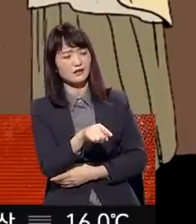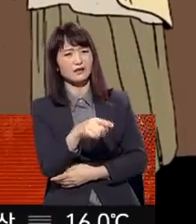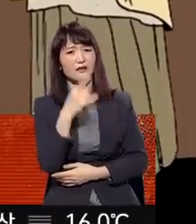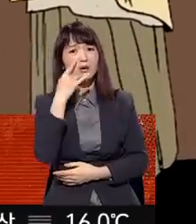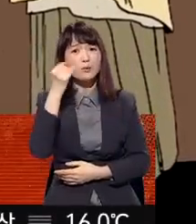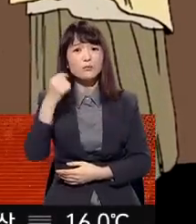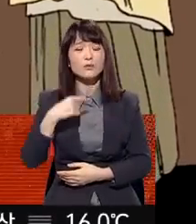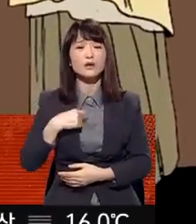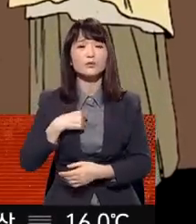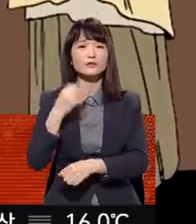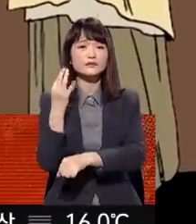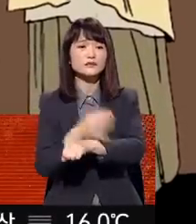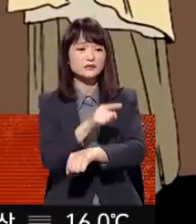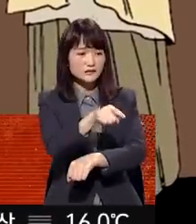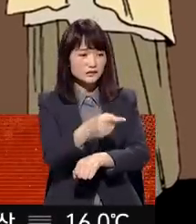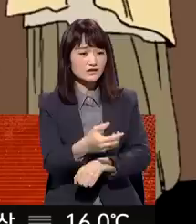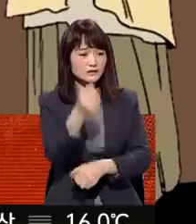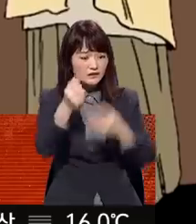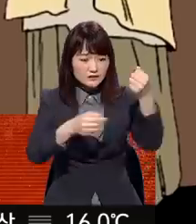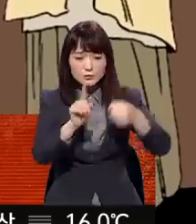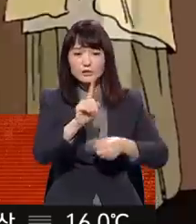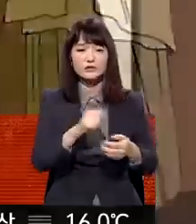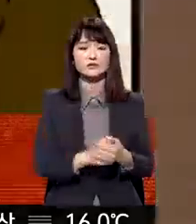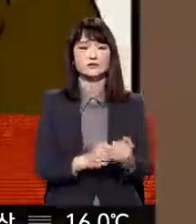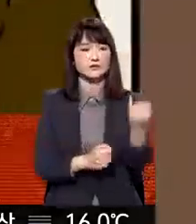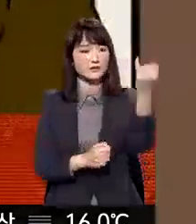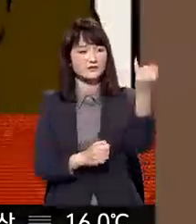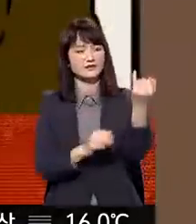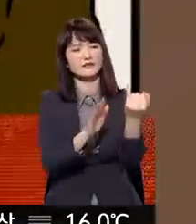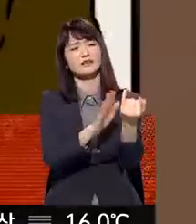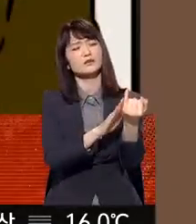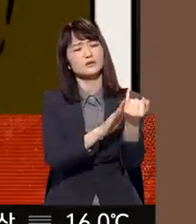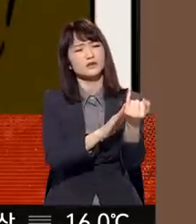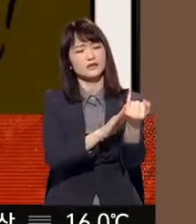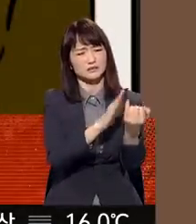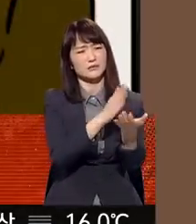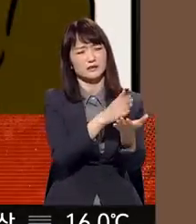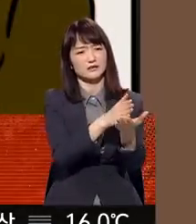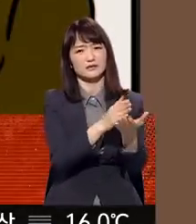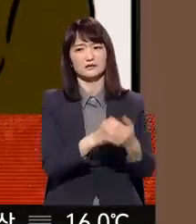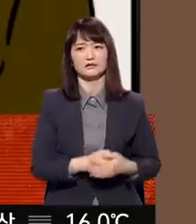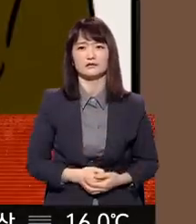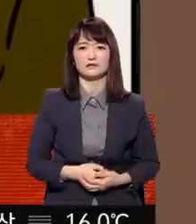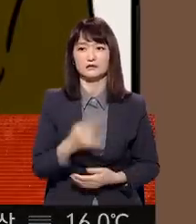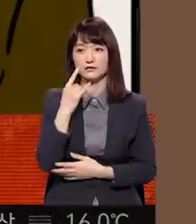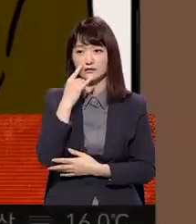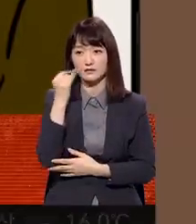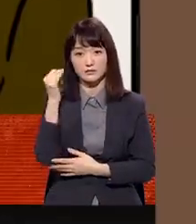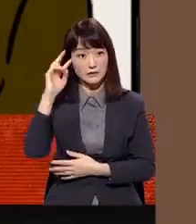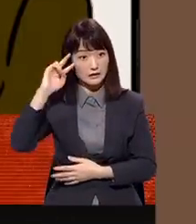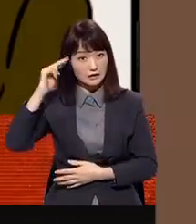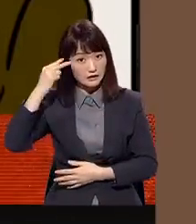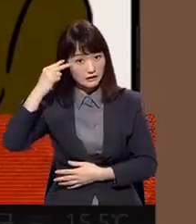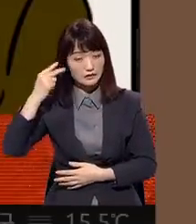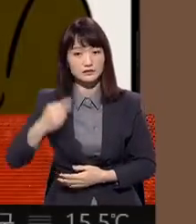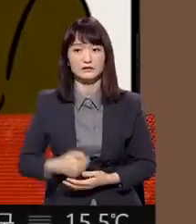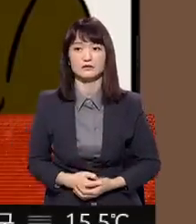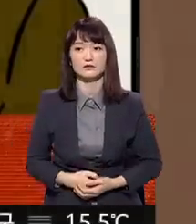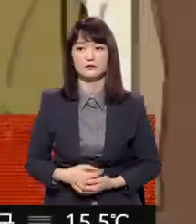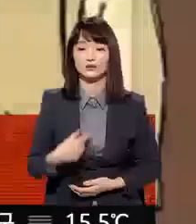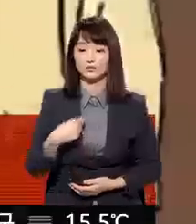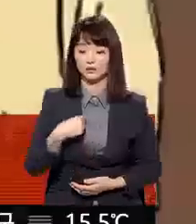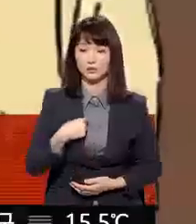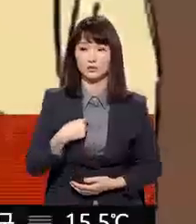엄마가 사준 옷인데 네 옷 내 옷이 어딨냐 이렇게 얘기하면서 언니를 타이르셨다는 겁니다. 아. 그런데 알고 보니까 어머니가 착각을 하신 거였고요. 그